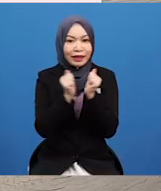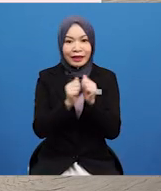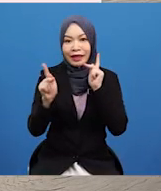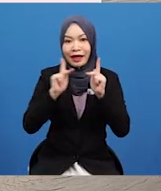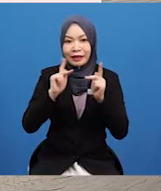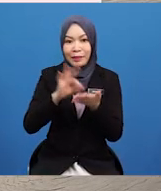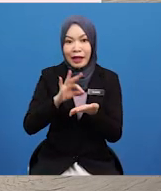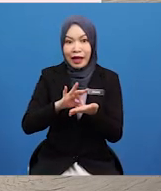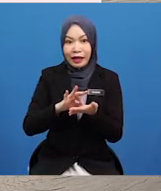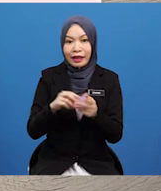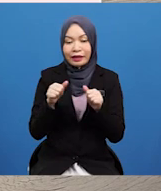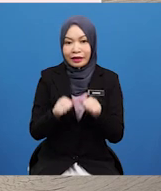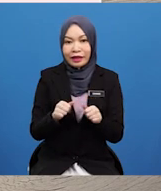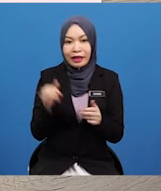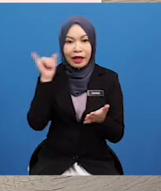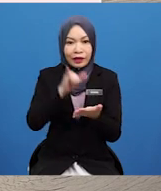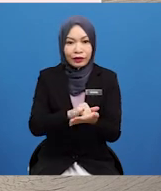tentu atau kardinal.